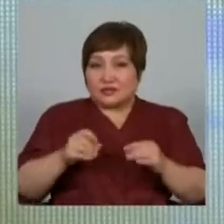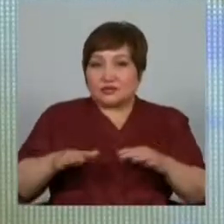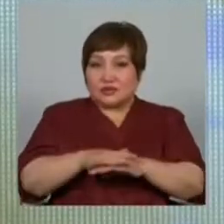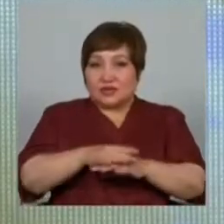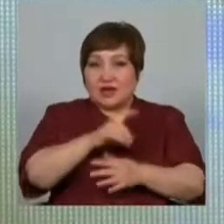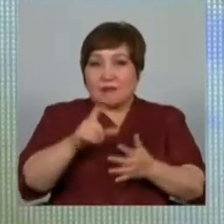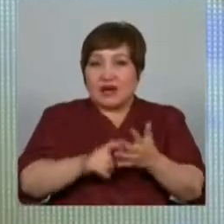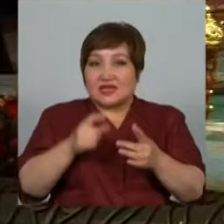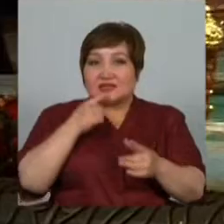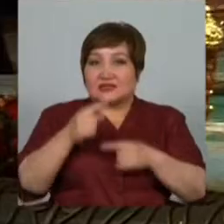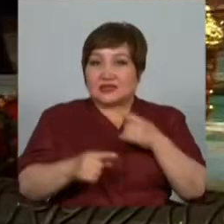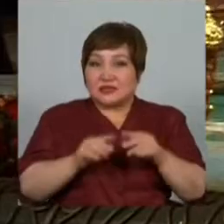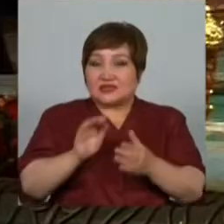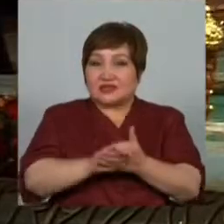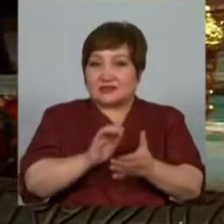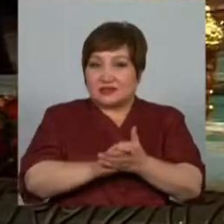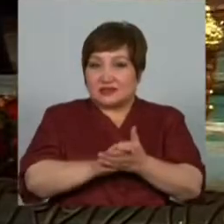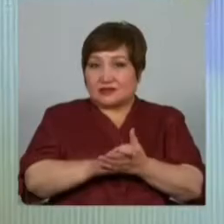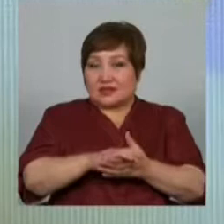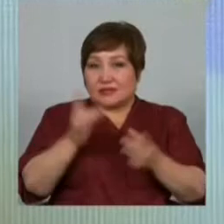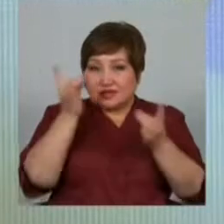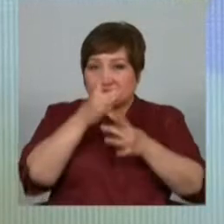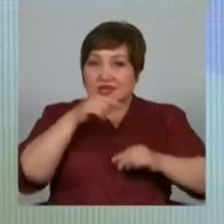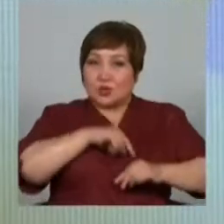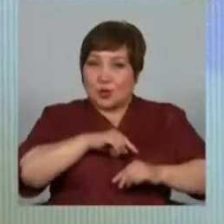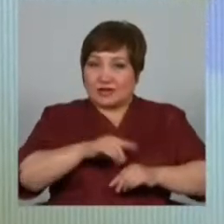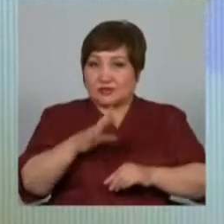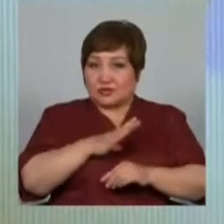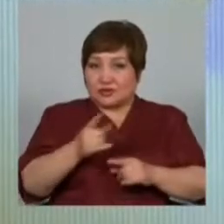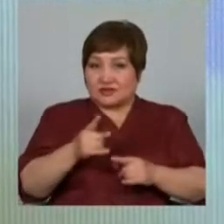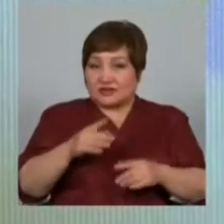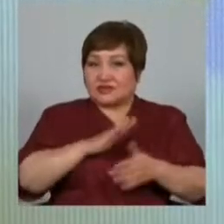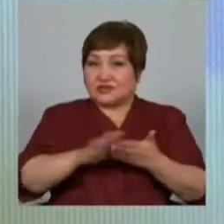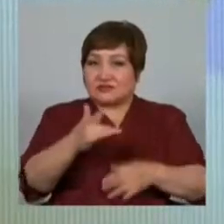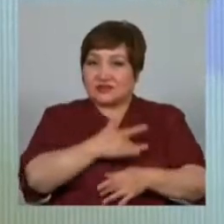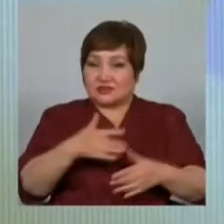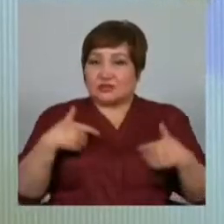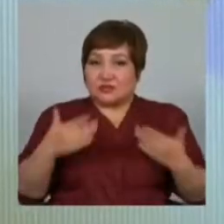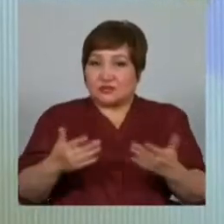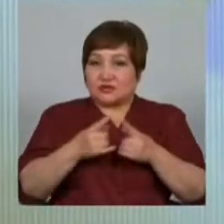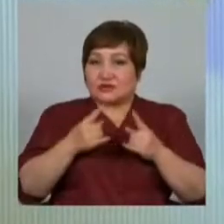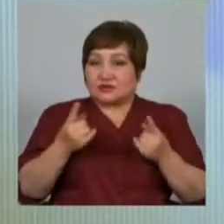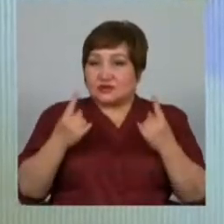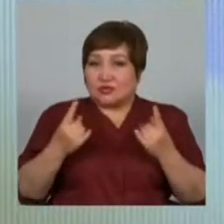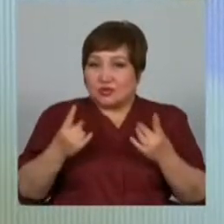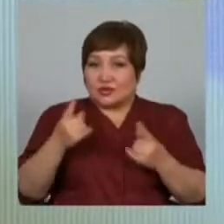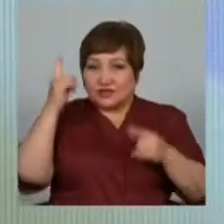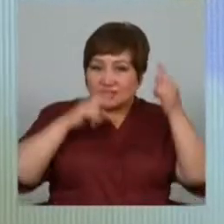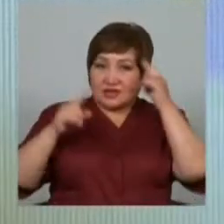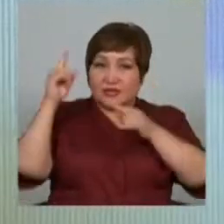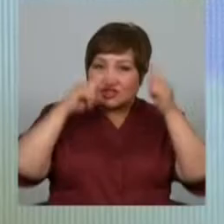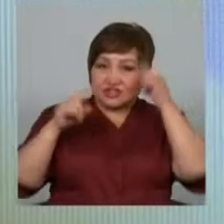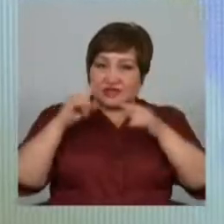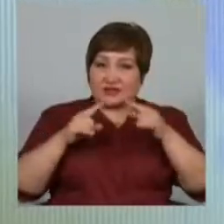мәдени рухани құбылыс болды. Шын жүректен құттықтай отырып, зор шығармашылық табыс, қажымас қайрат,